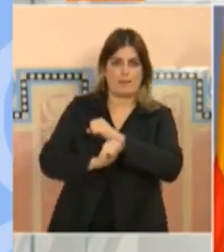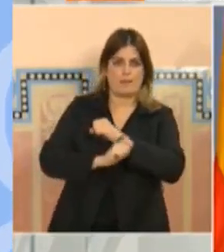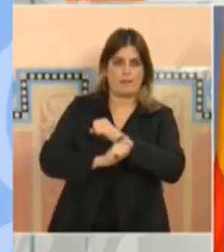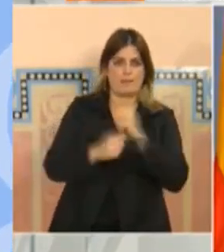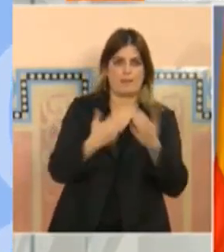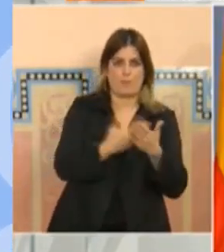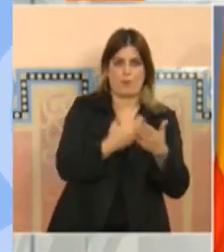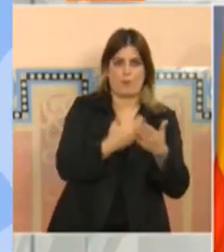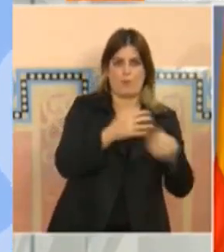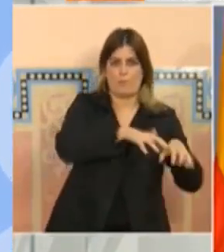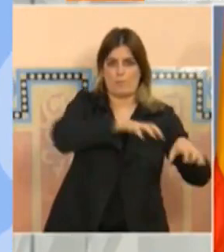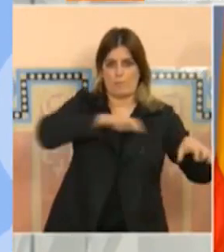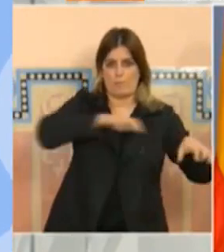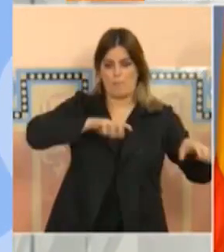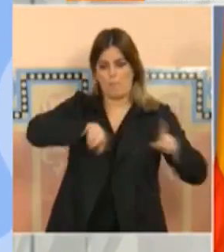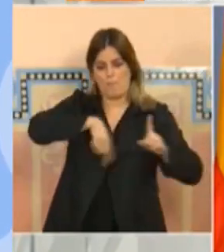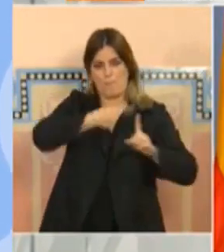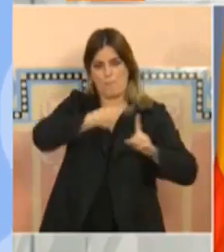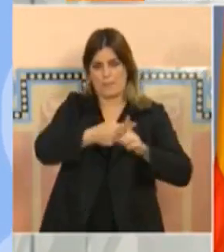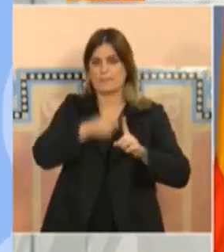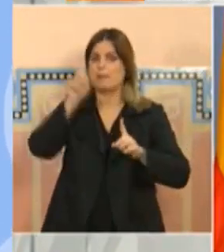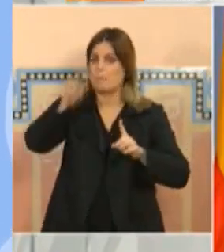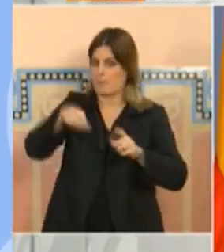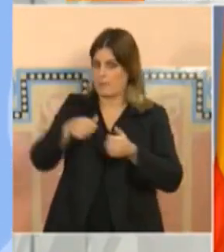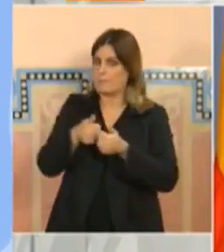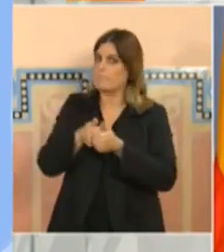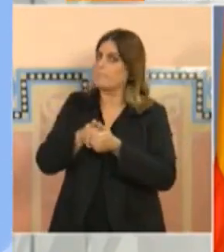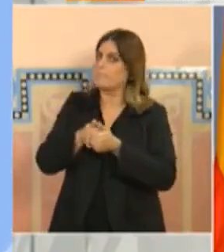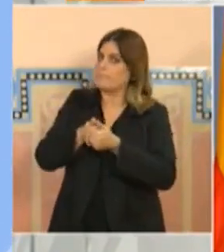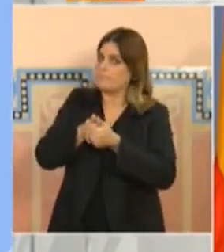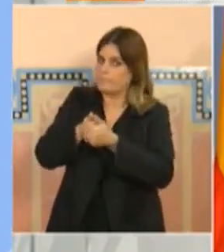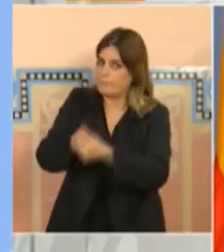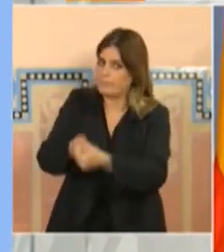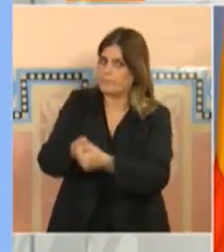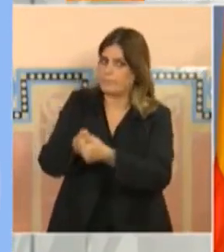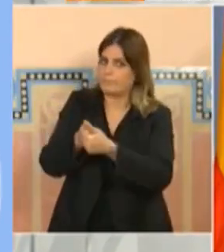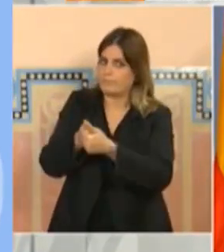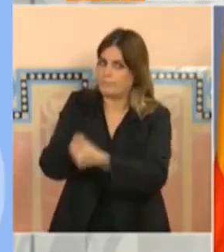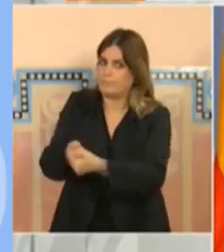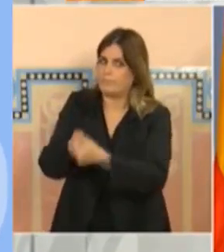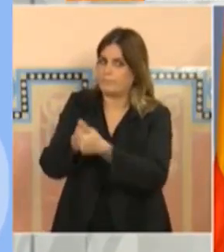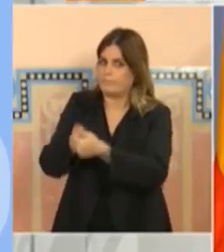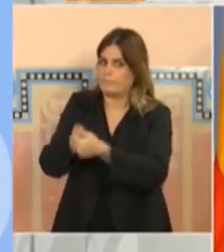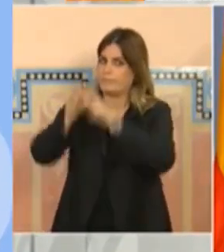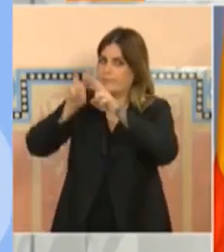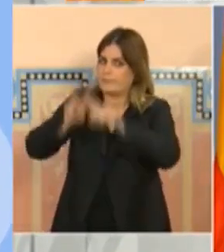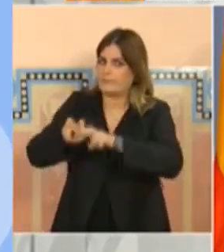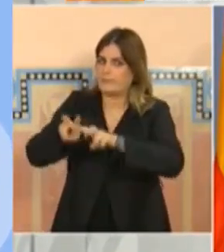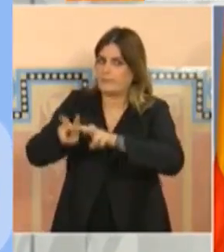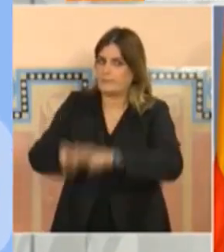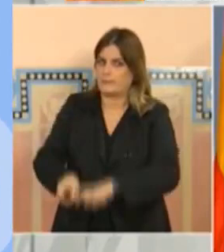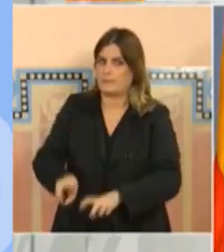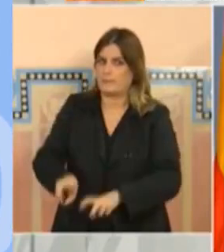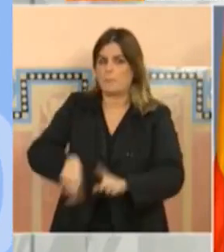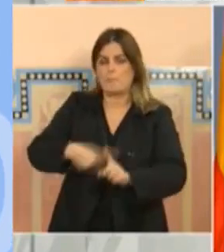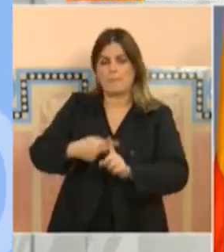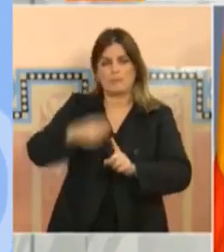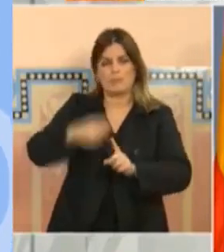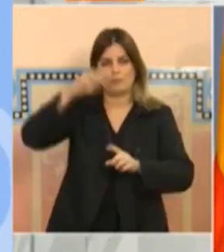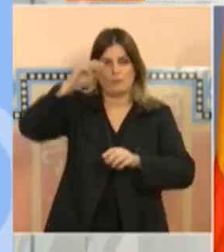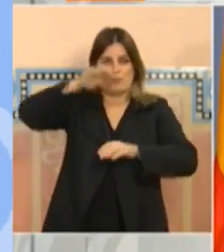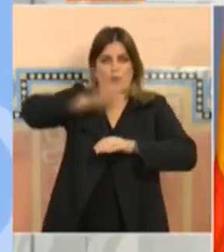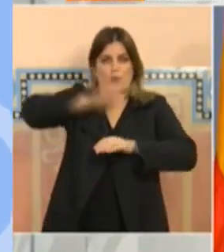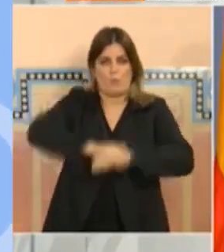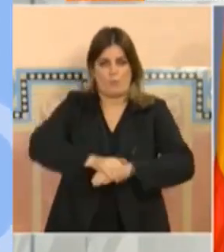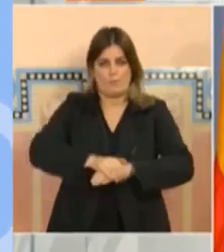aquestes proves. I, finalment, això es basa sobretot en la solidaritat de